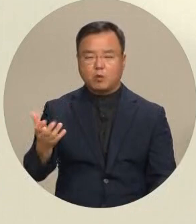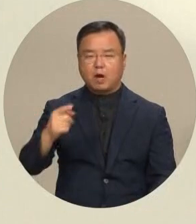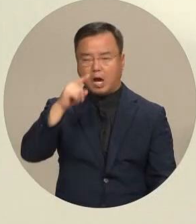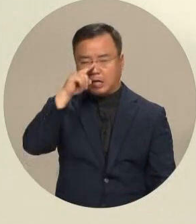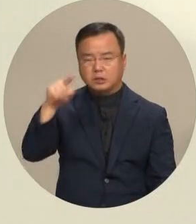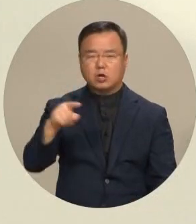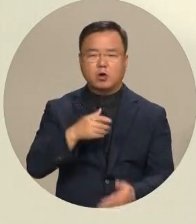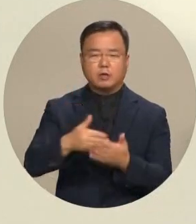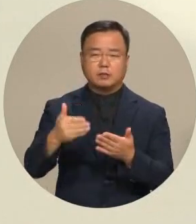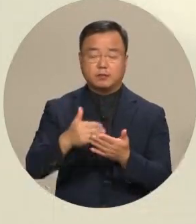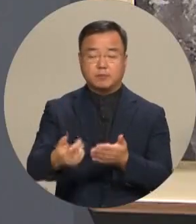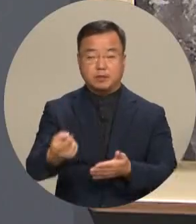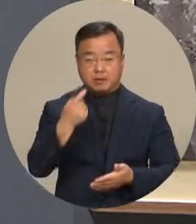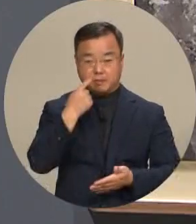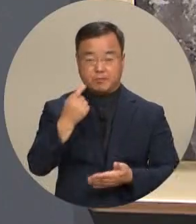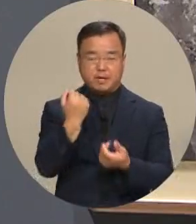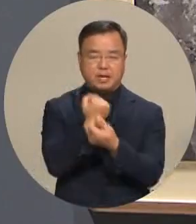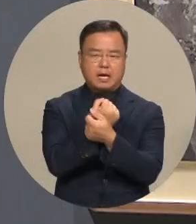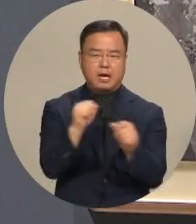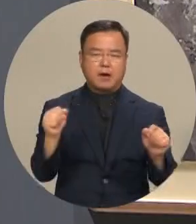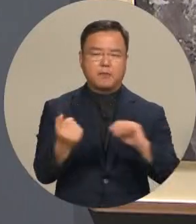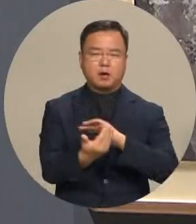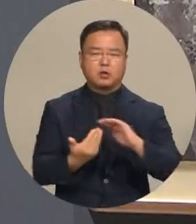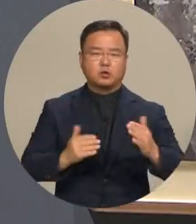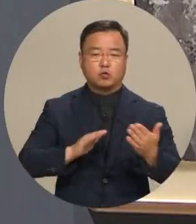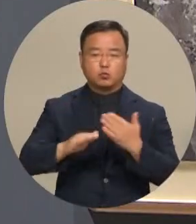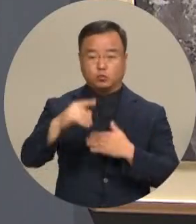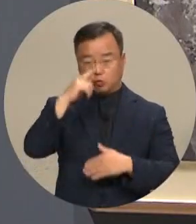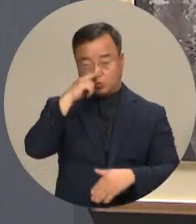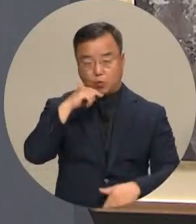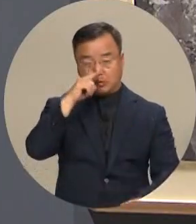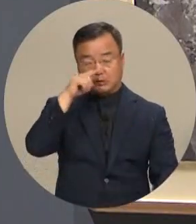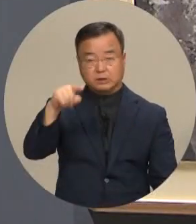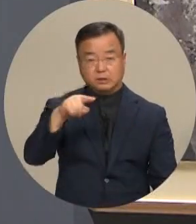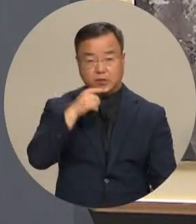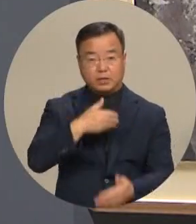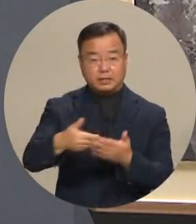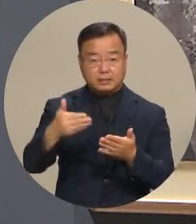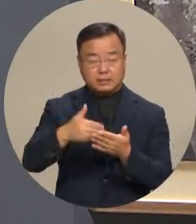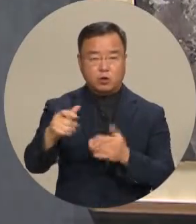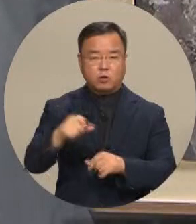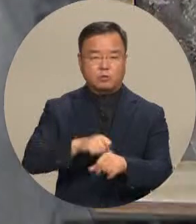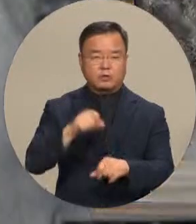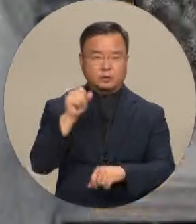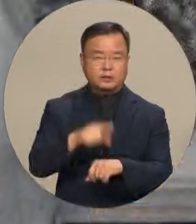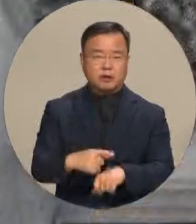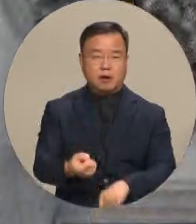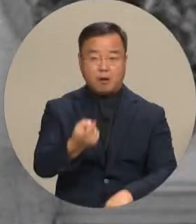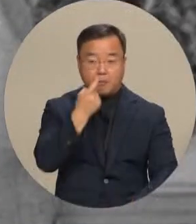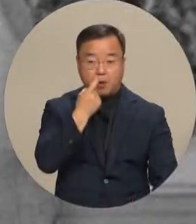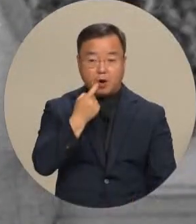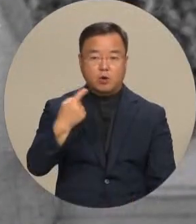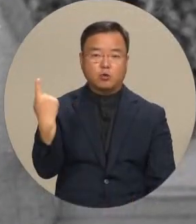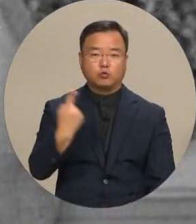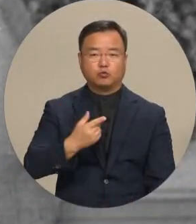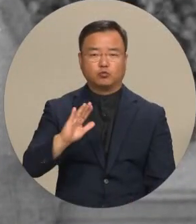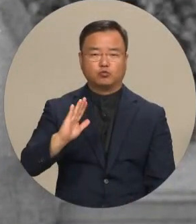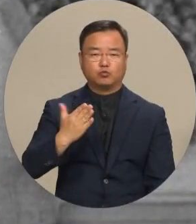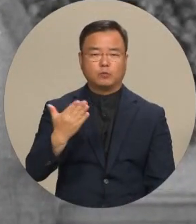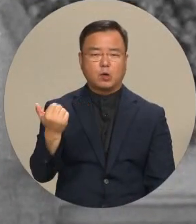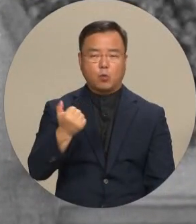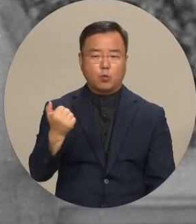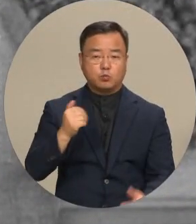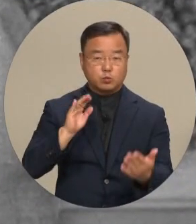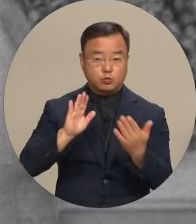접하고 해방 전후를 지내며 동서양의 회화적 특성을 모두 익힙니다. 그러다 1950년대